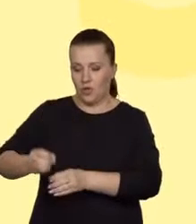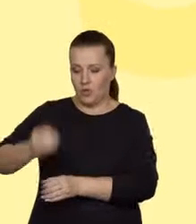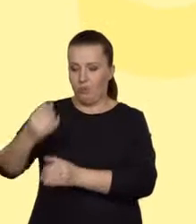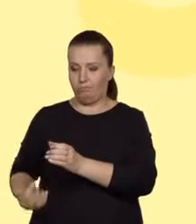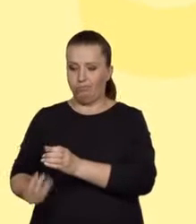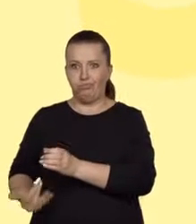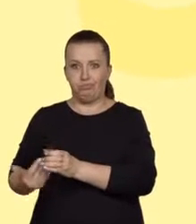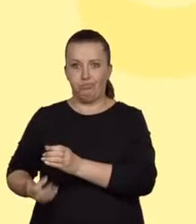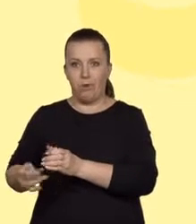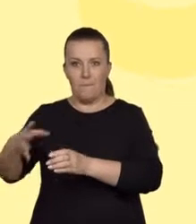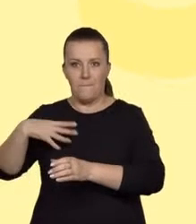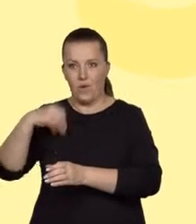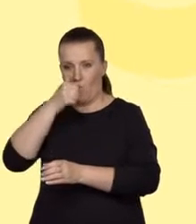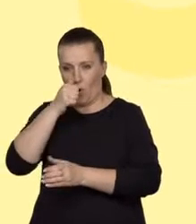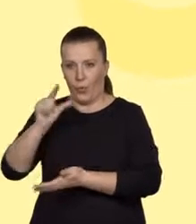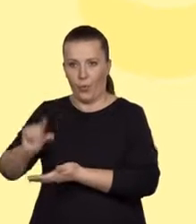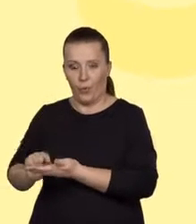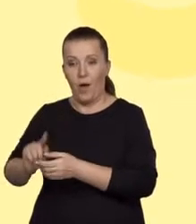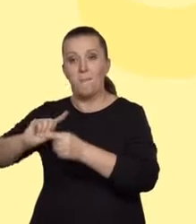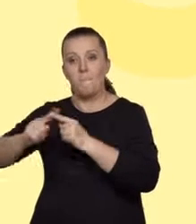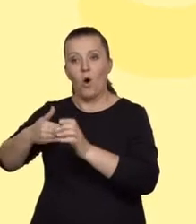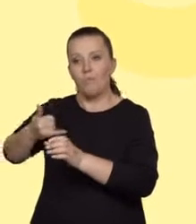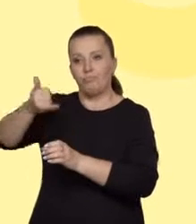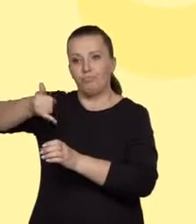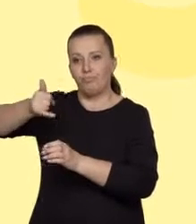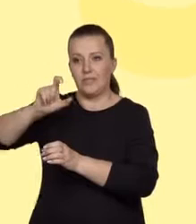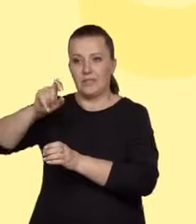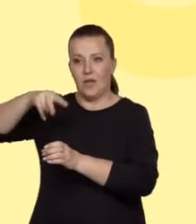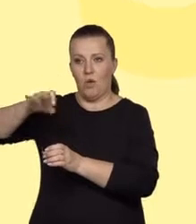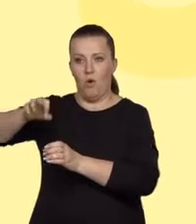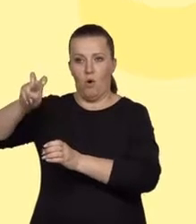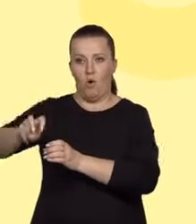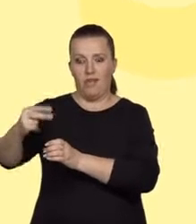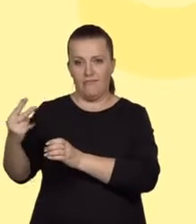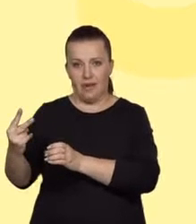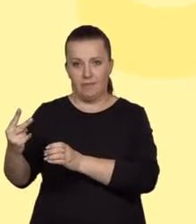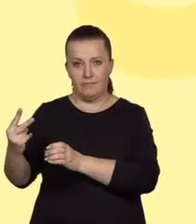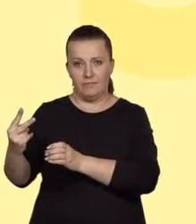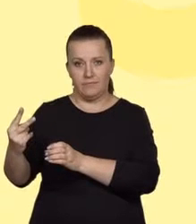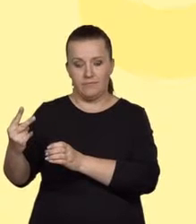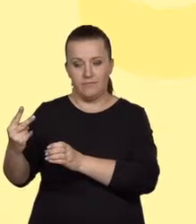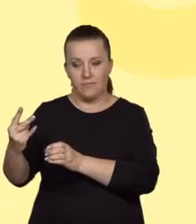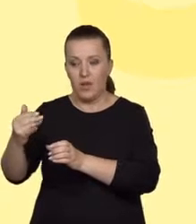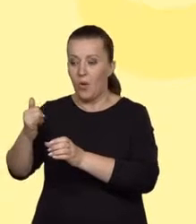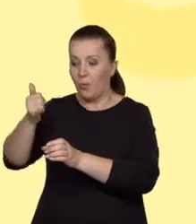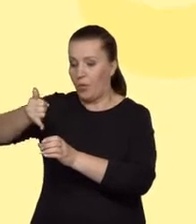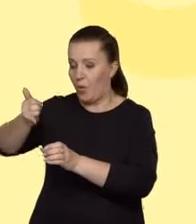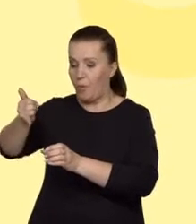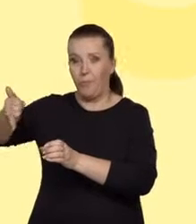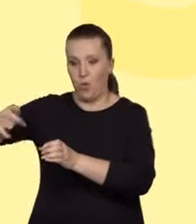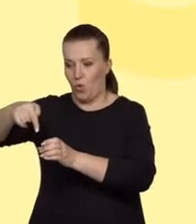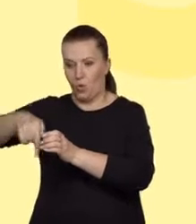wyniku ogrzania roztworu otrzymanego po dodaniu świeżo strąconego wodorotlenku miedzi 2 do roztworu z naczynia